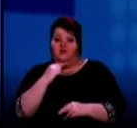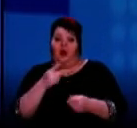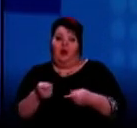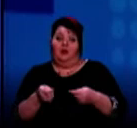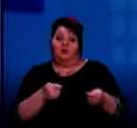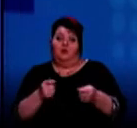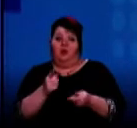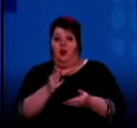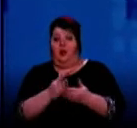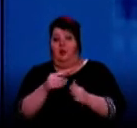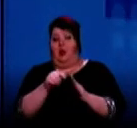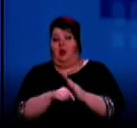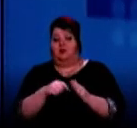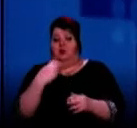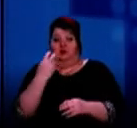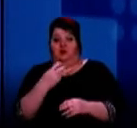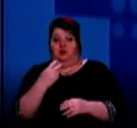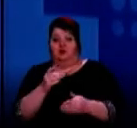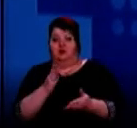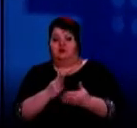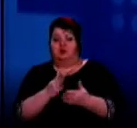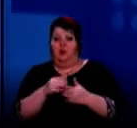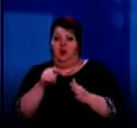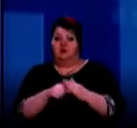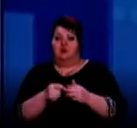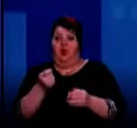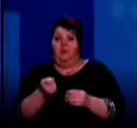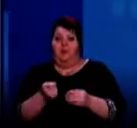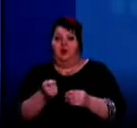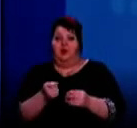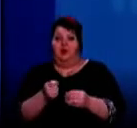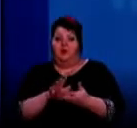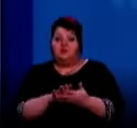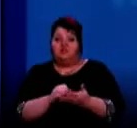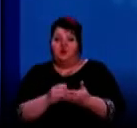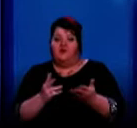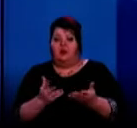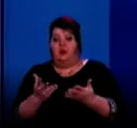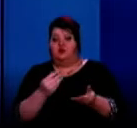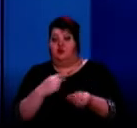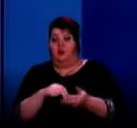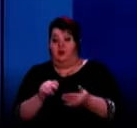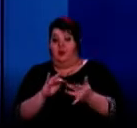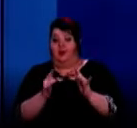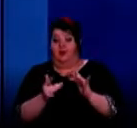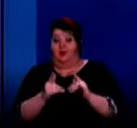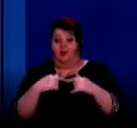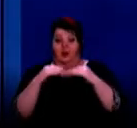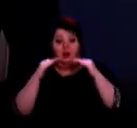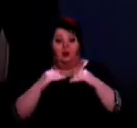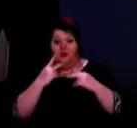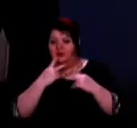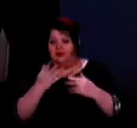він має ознаки гниття, чи має ознаки мікробіологічного псування, чи ні. Якщо ж ми купуємо онлайн, ну, ми вже не можемо так